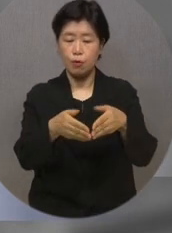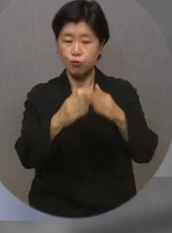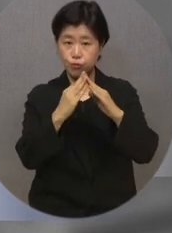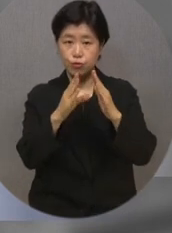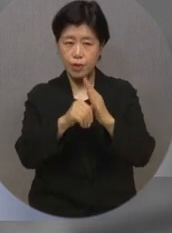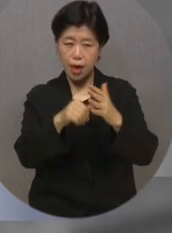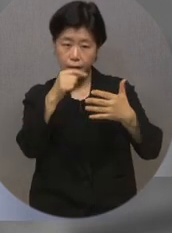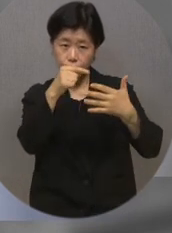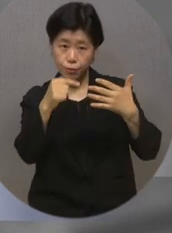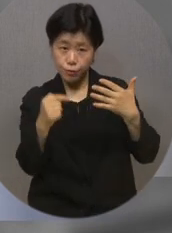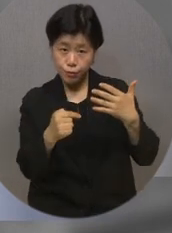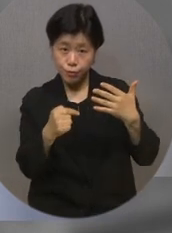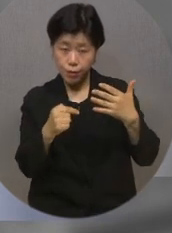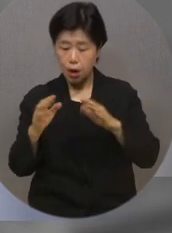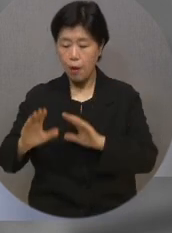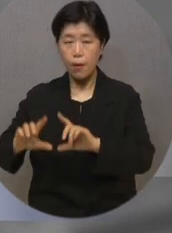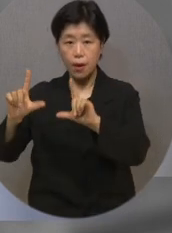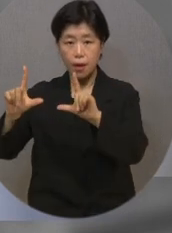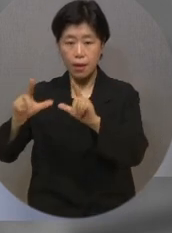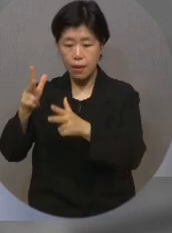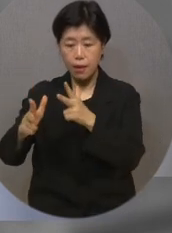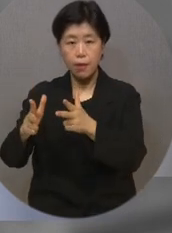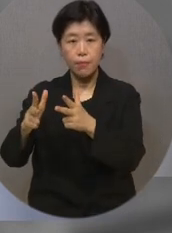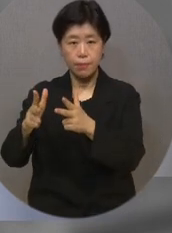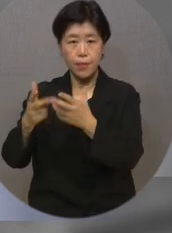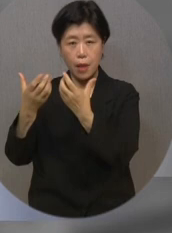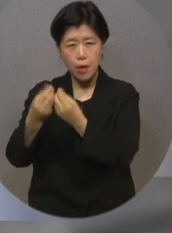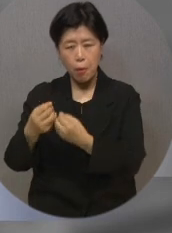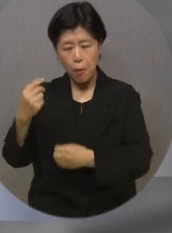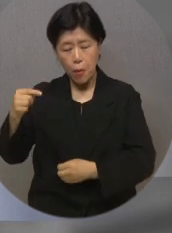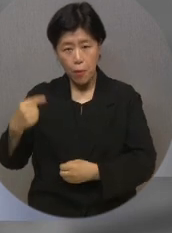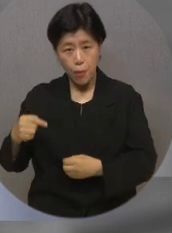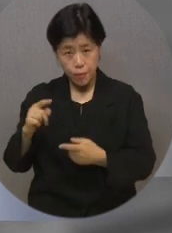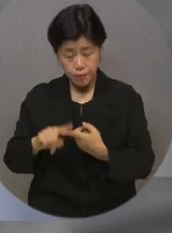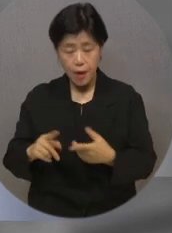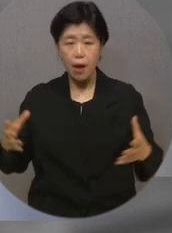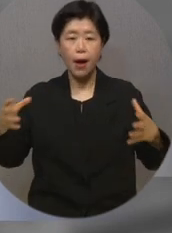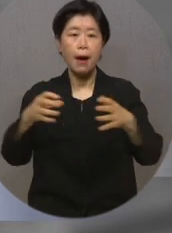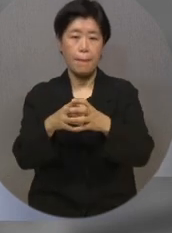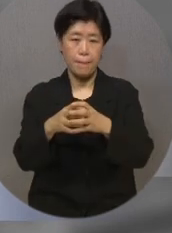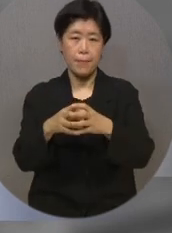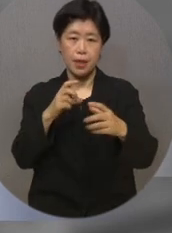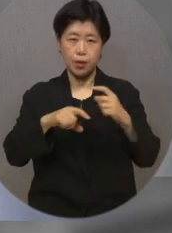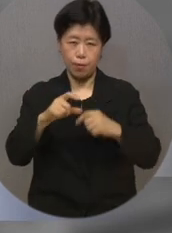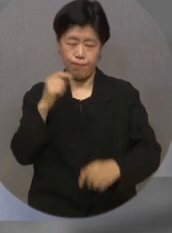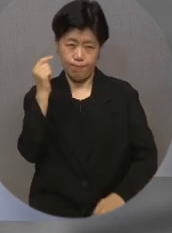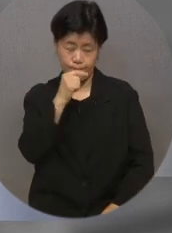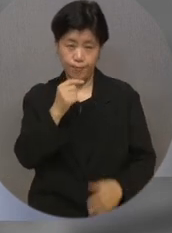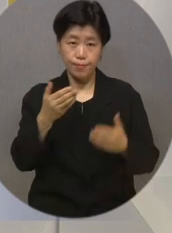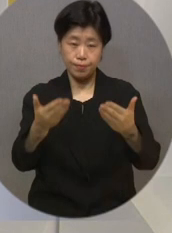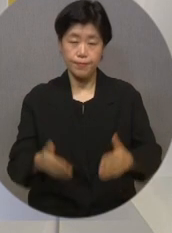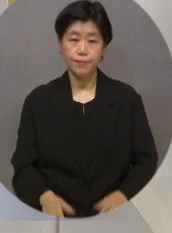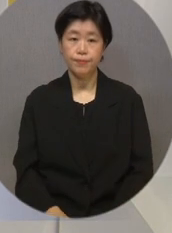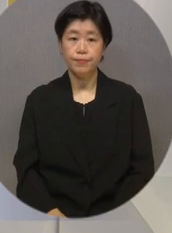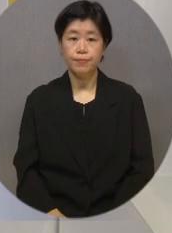올해 사업 내용과 지침에 반영해 주택시설을 보완한다는 계획입니다